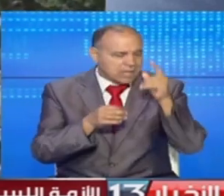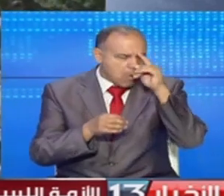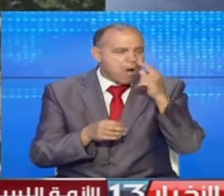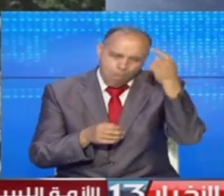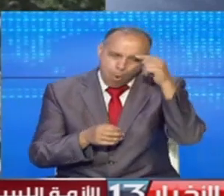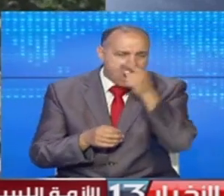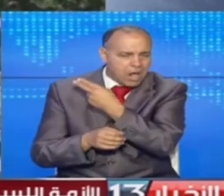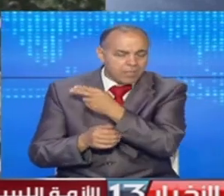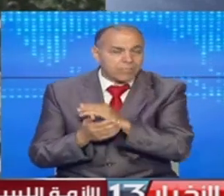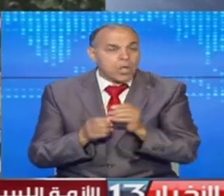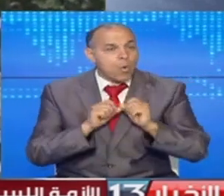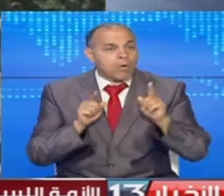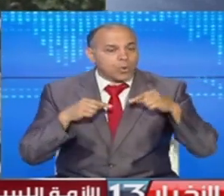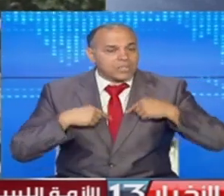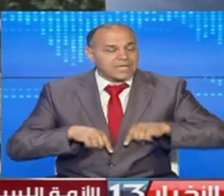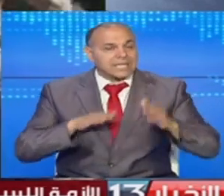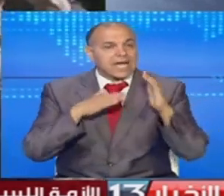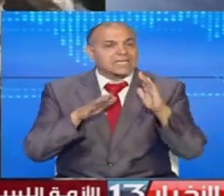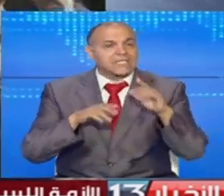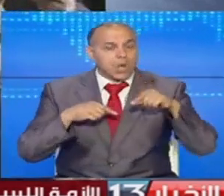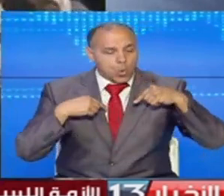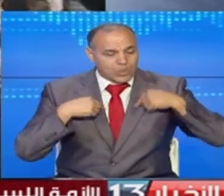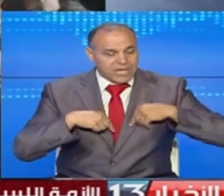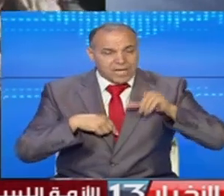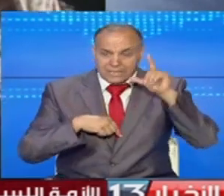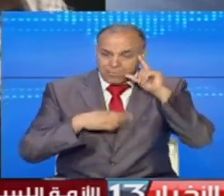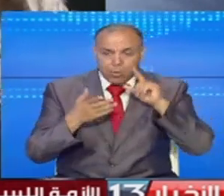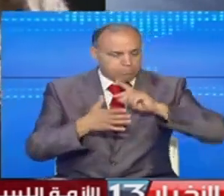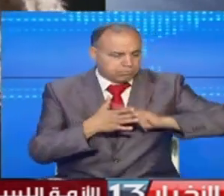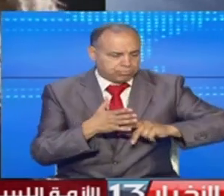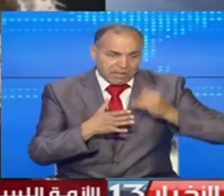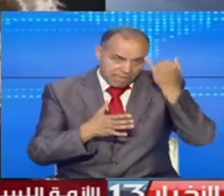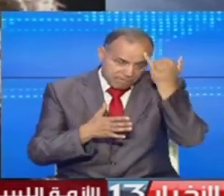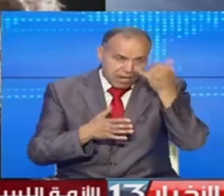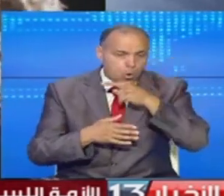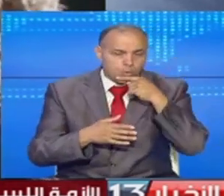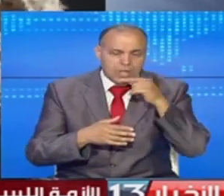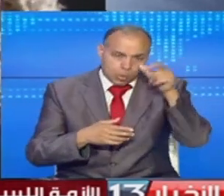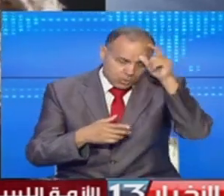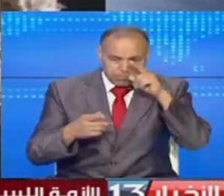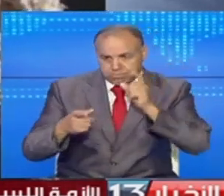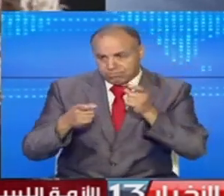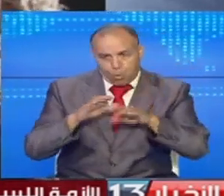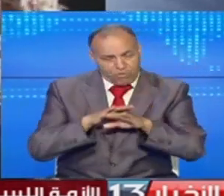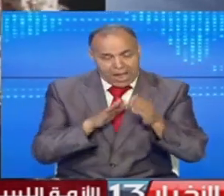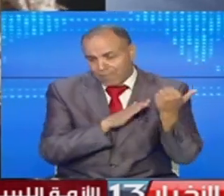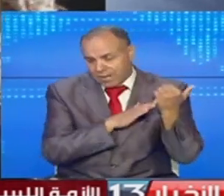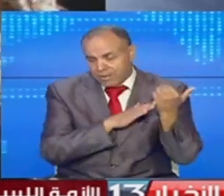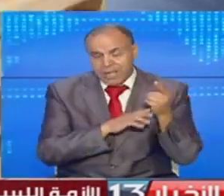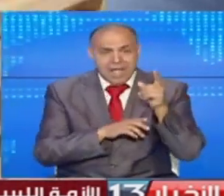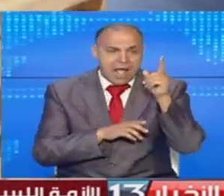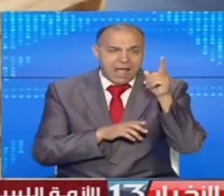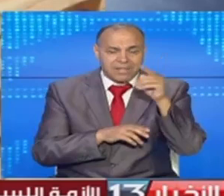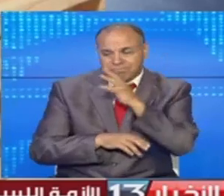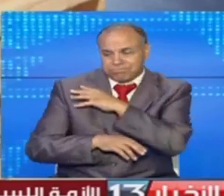السياسي. وأوضحت وزارة خارجية حكومة الوفاق أنها وقعت على المبادرة الروسية التركية لوقف إطلاق النار في حين